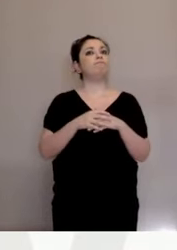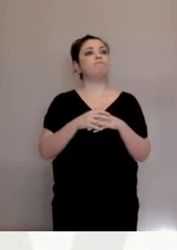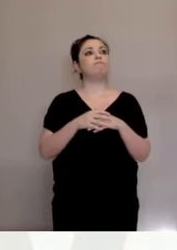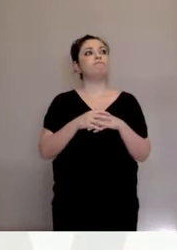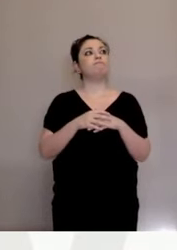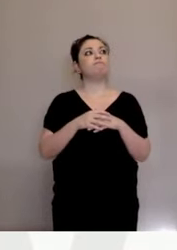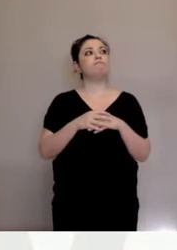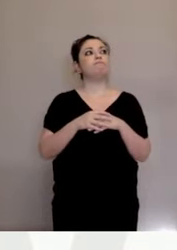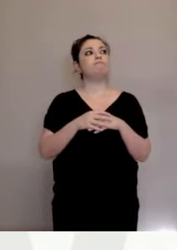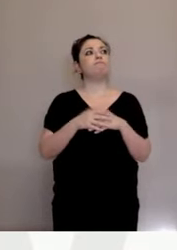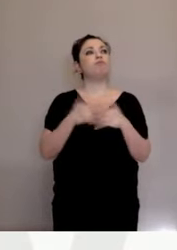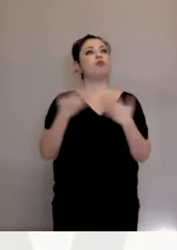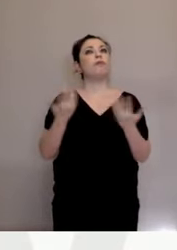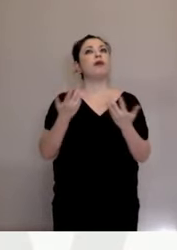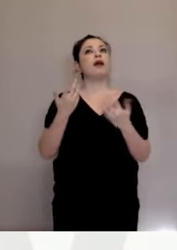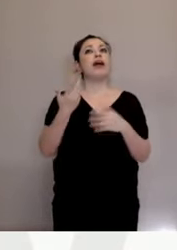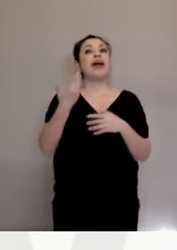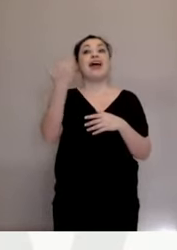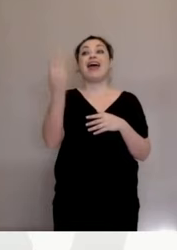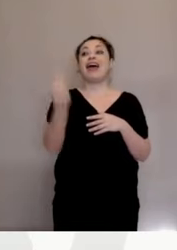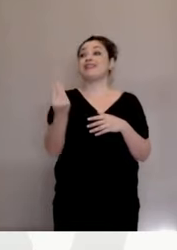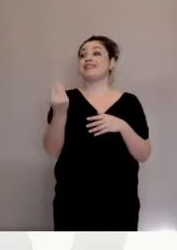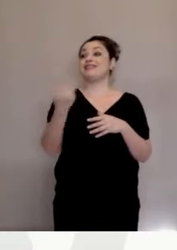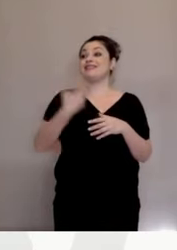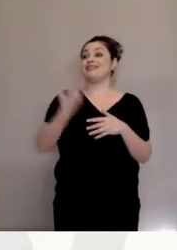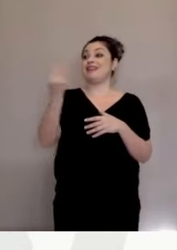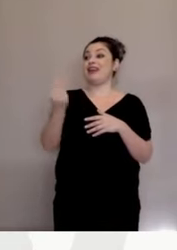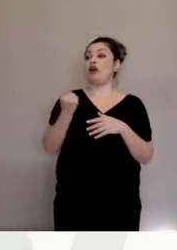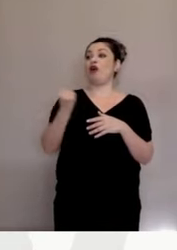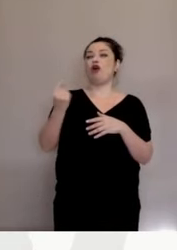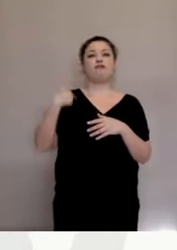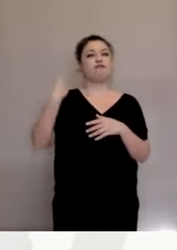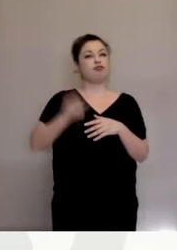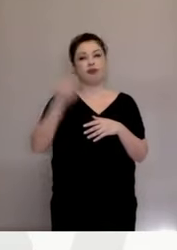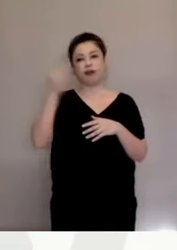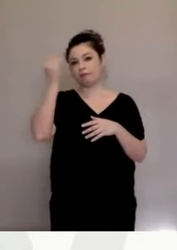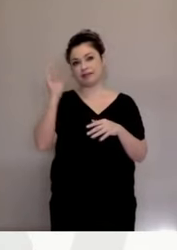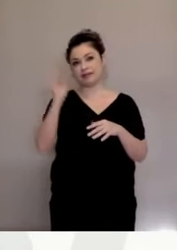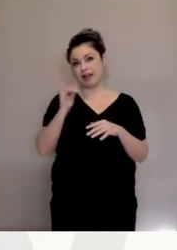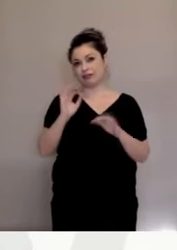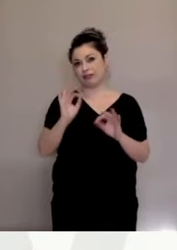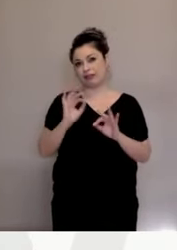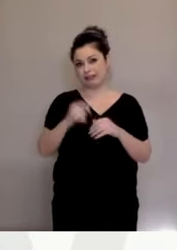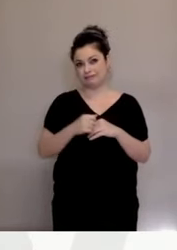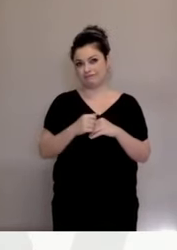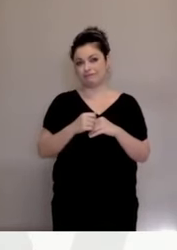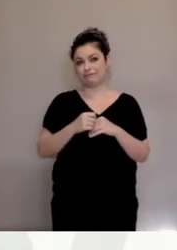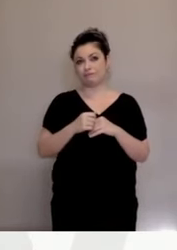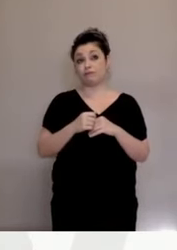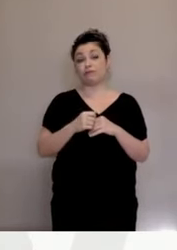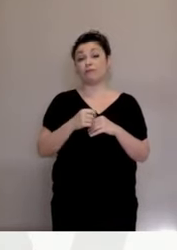non un essere con, ma un essere come con.